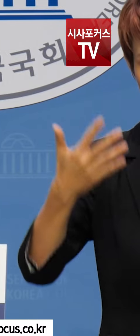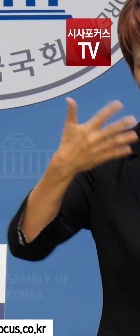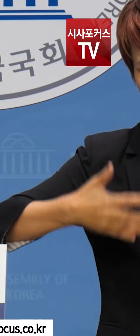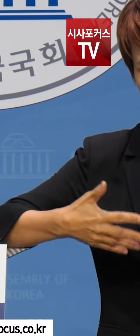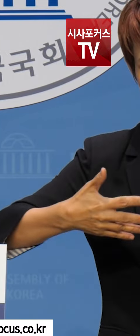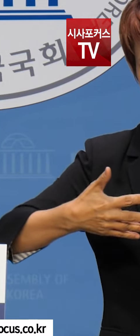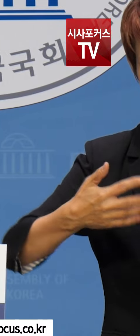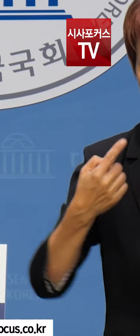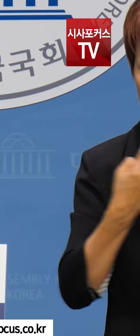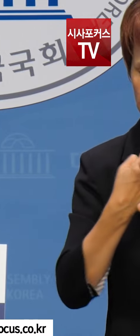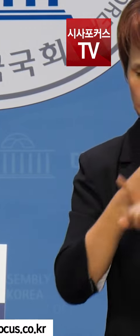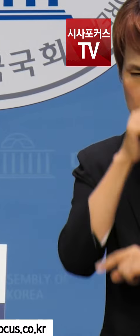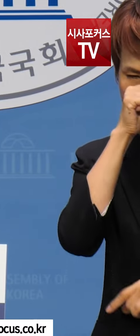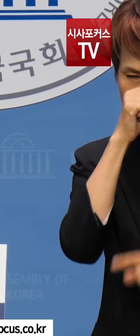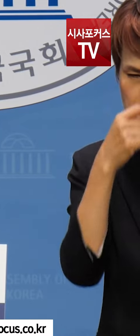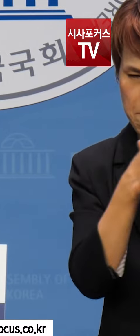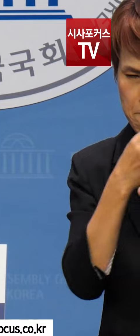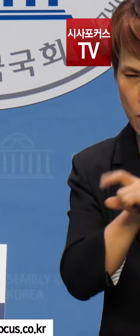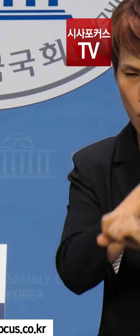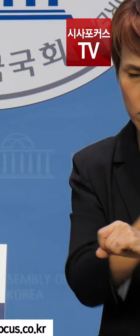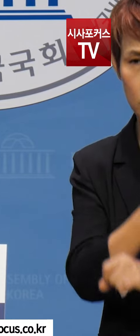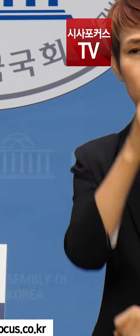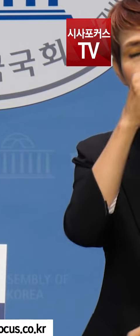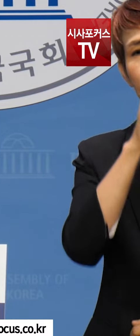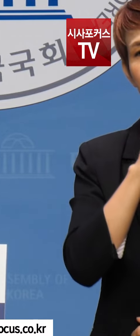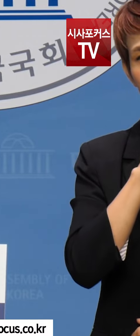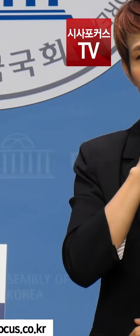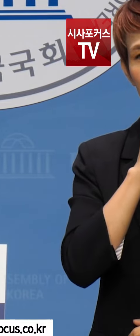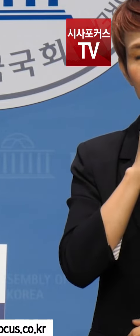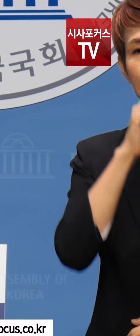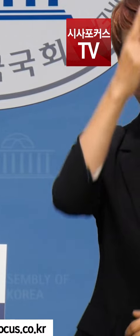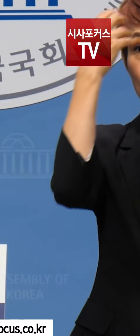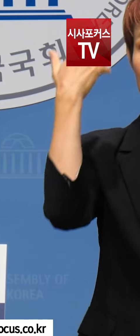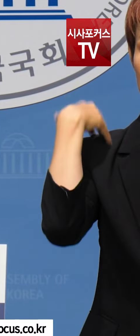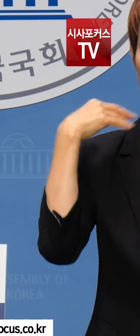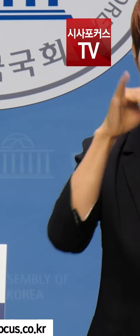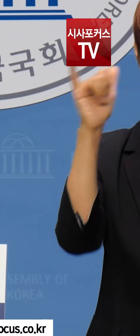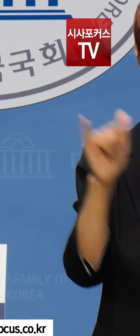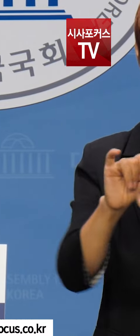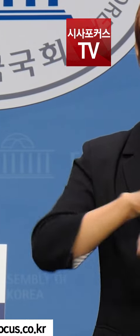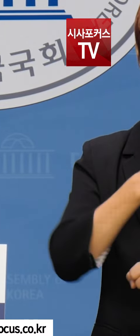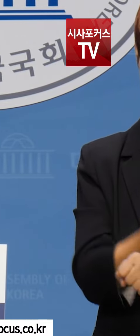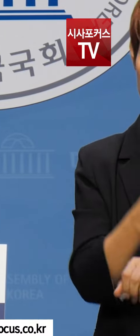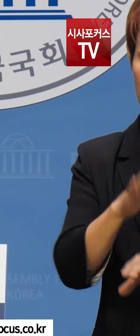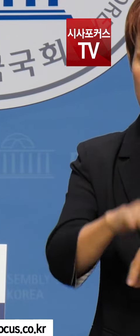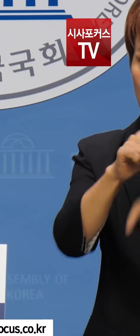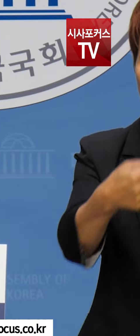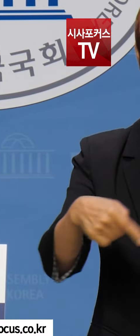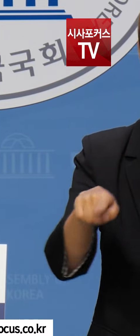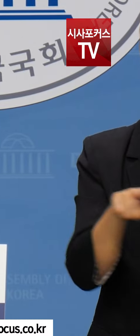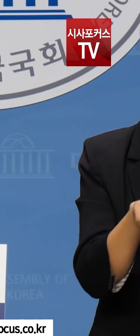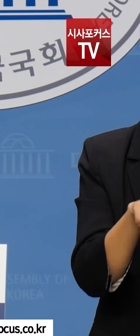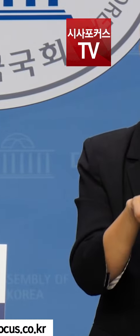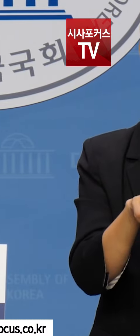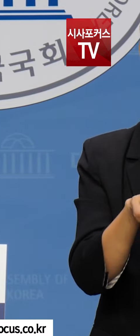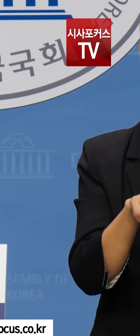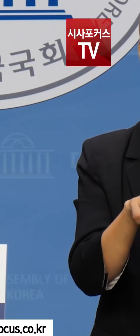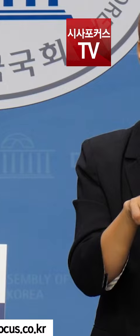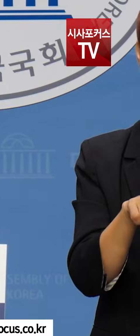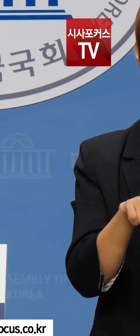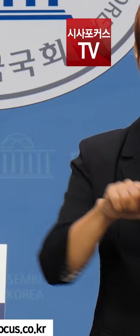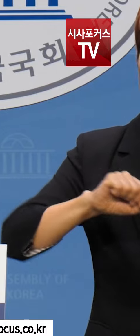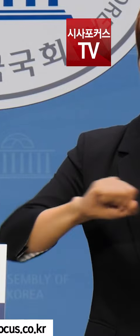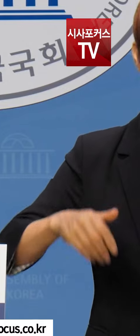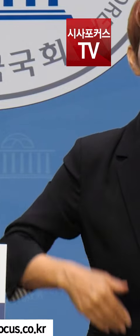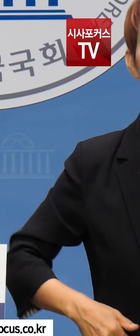지속적으로 개선할 권리를 가집니다. 정부는 사회권 실현을 확보하기 위해 적당한 조치를